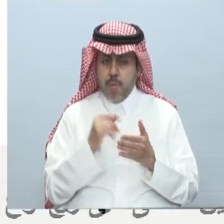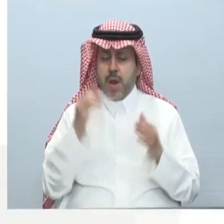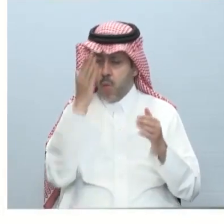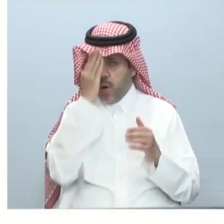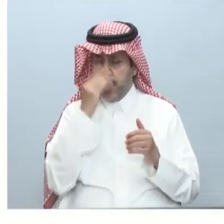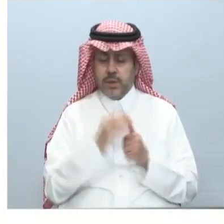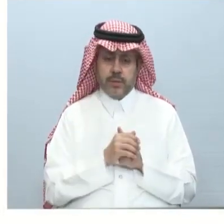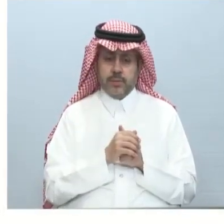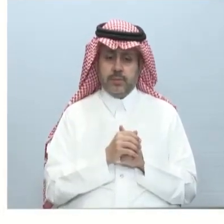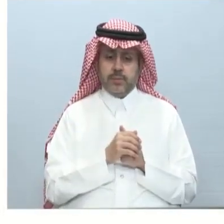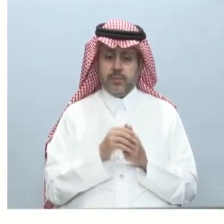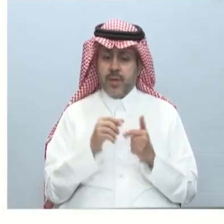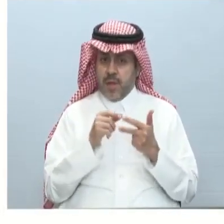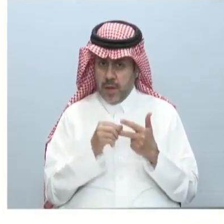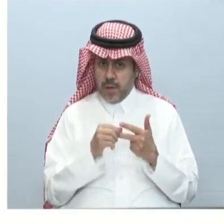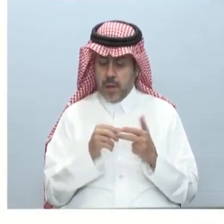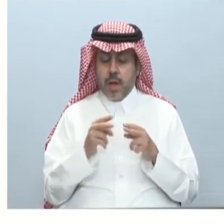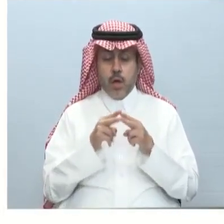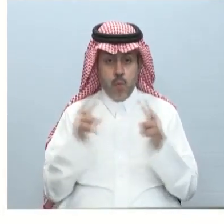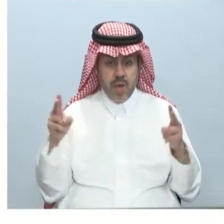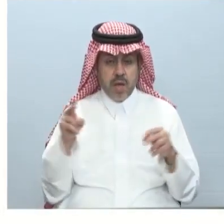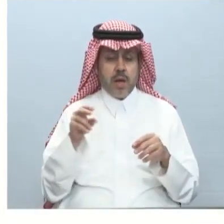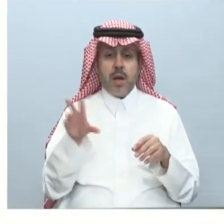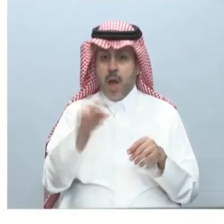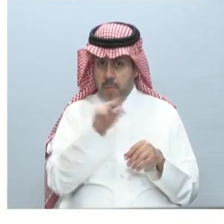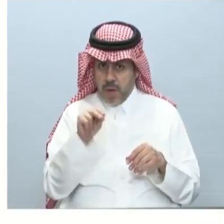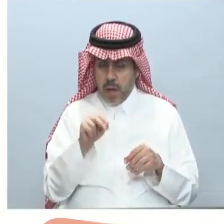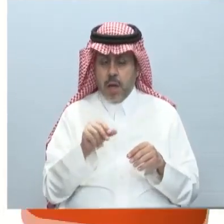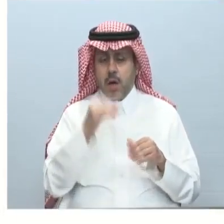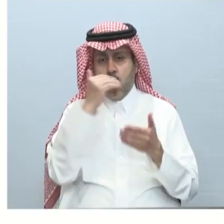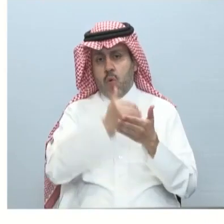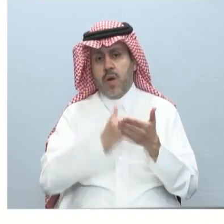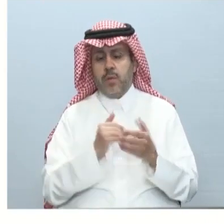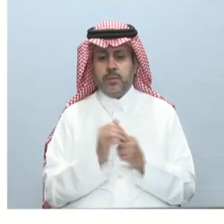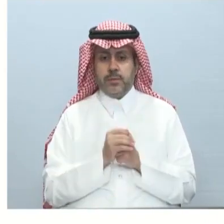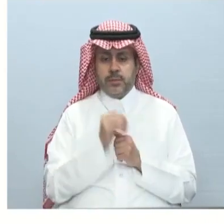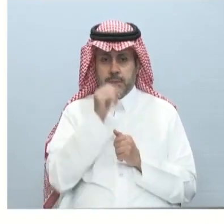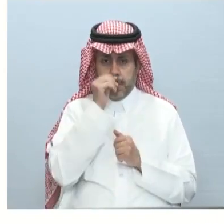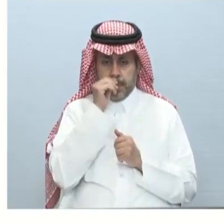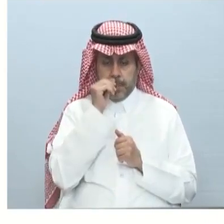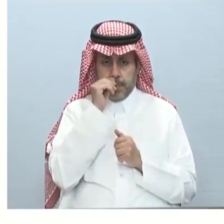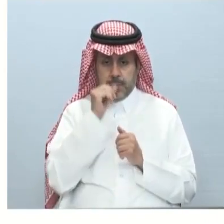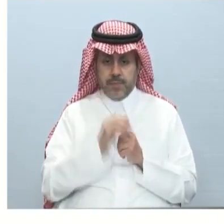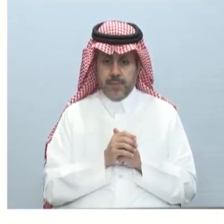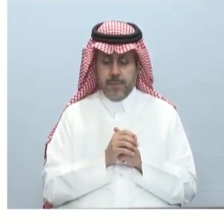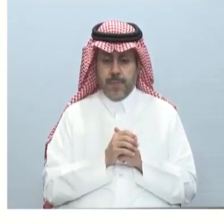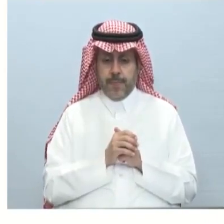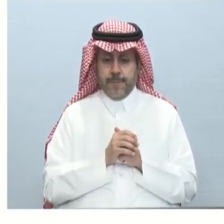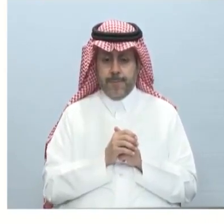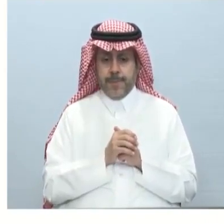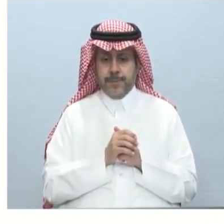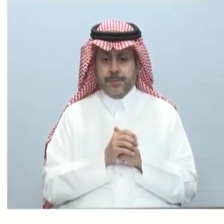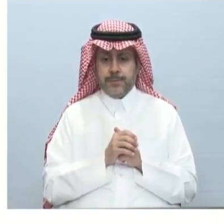والهدف الثالث ان يبين امثله على كل نوع ذكرنا لكم اخواني